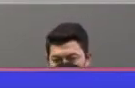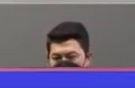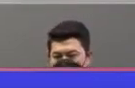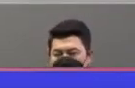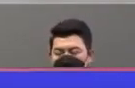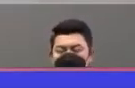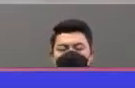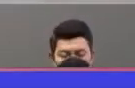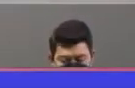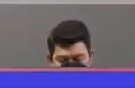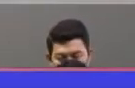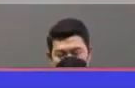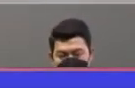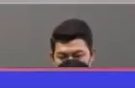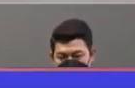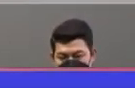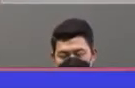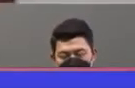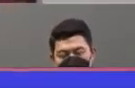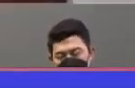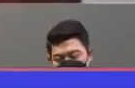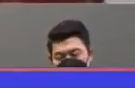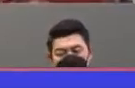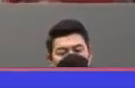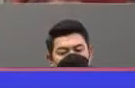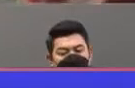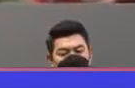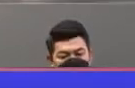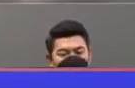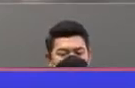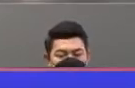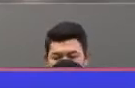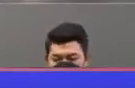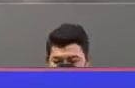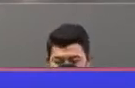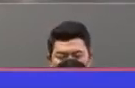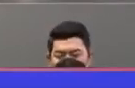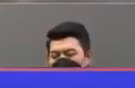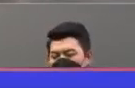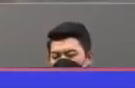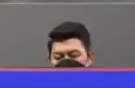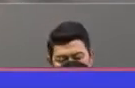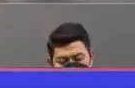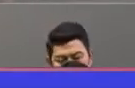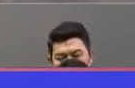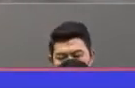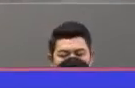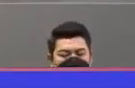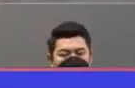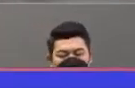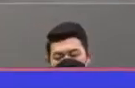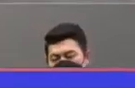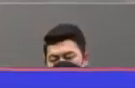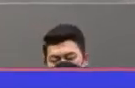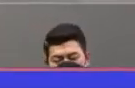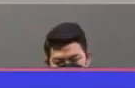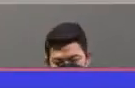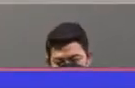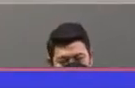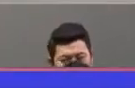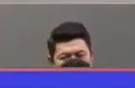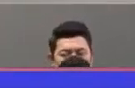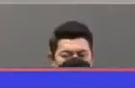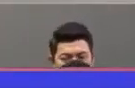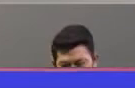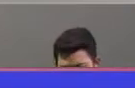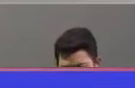วน 438,000 รายค่ะโดยทางสำนักงานเกษตรอำเภอและสำนักงานเกษตรจังหวัดทั่วประเทศก็จะเร่งดำเนิน